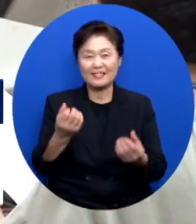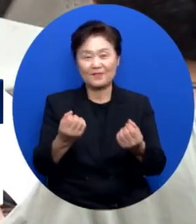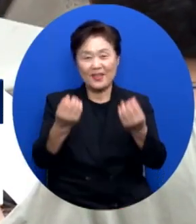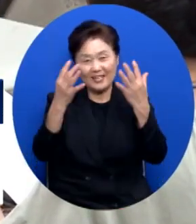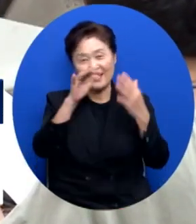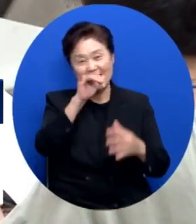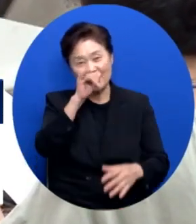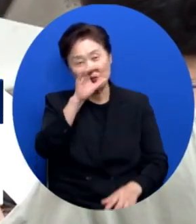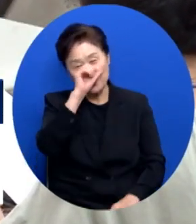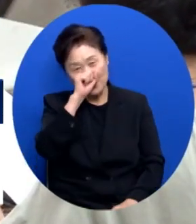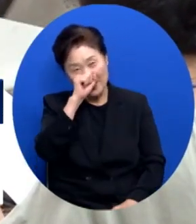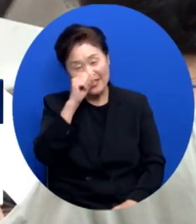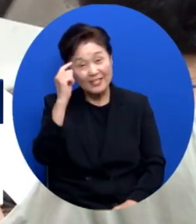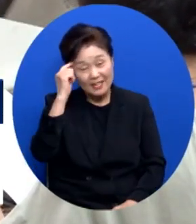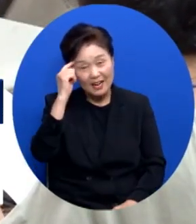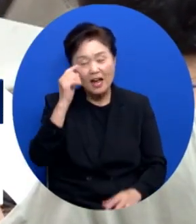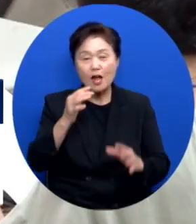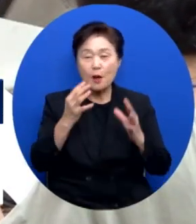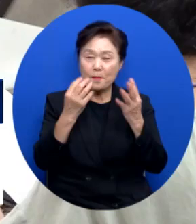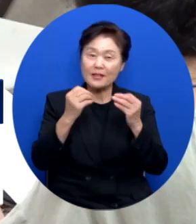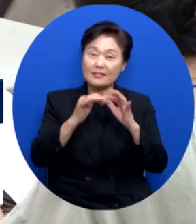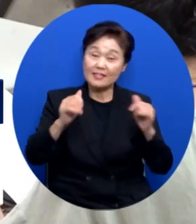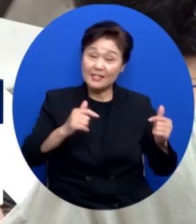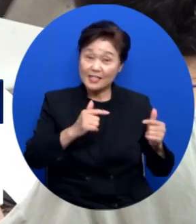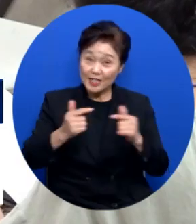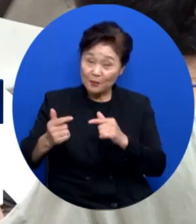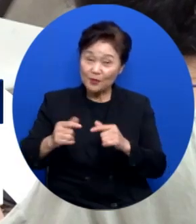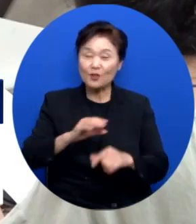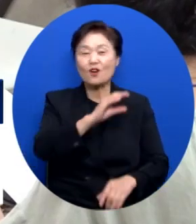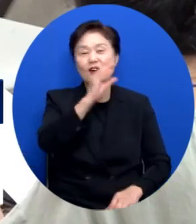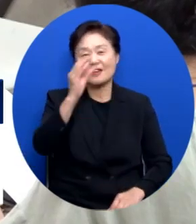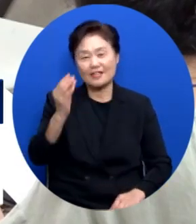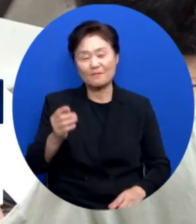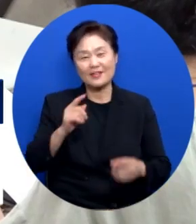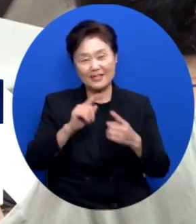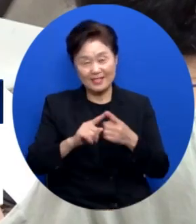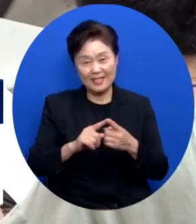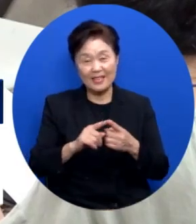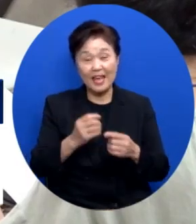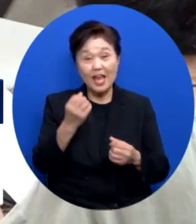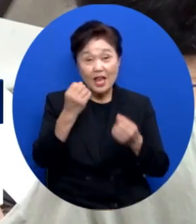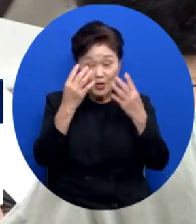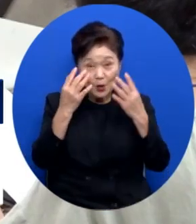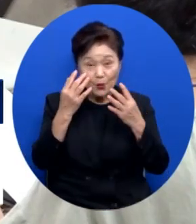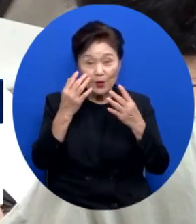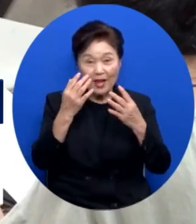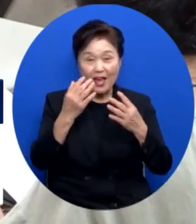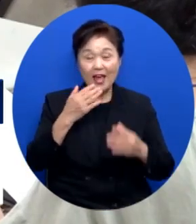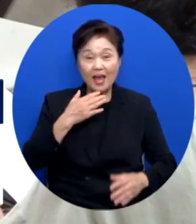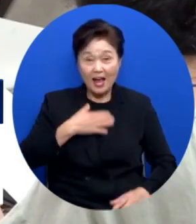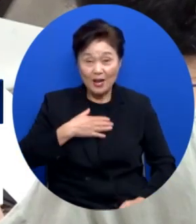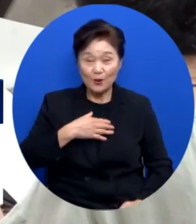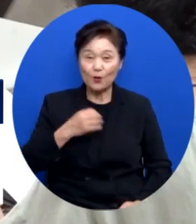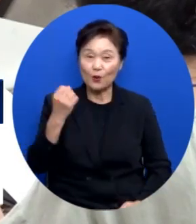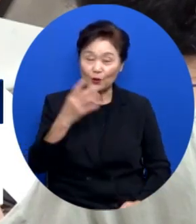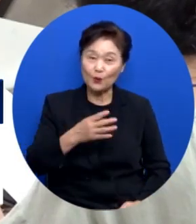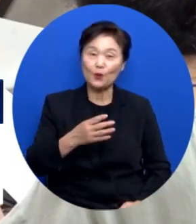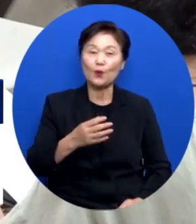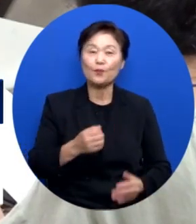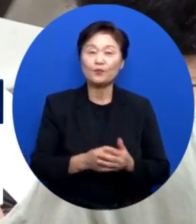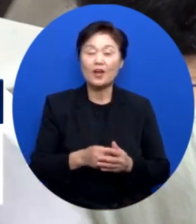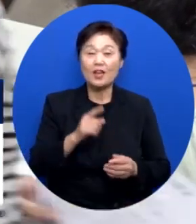돼서 사람들도 많이 크리스마스에 대해서 새롭게 알고 접하고 그리고 여기